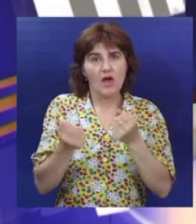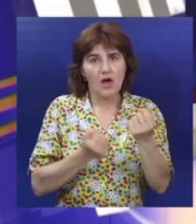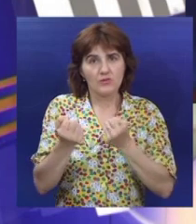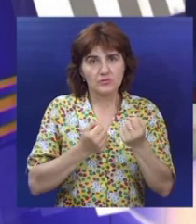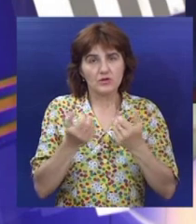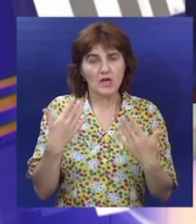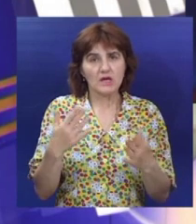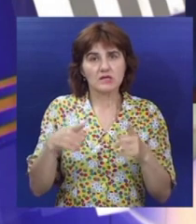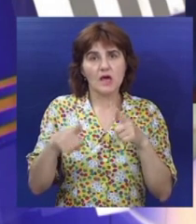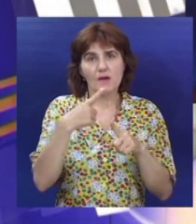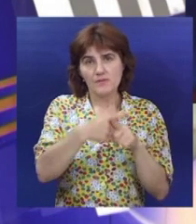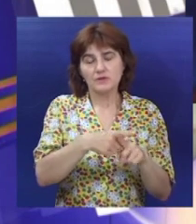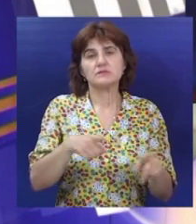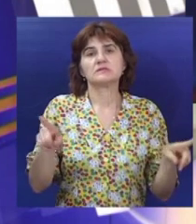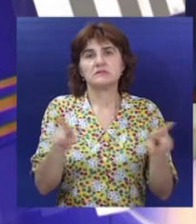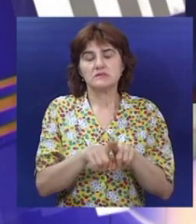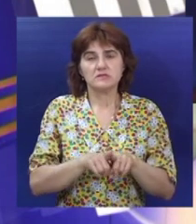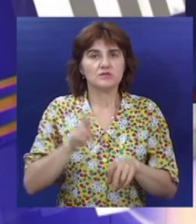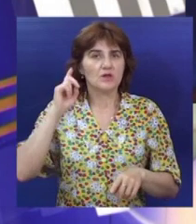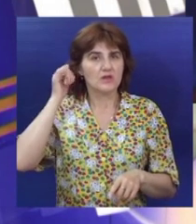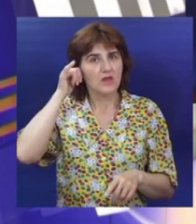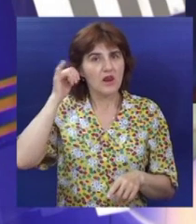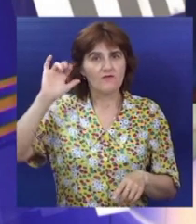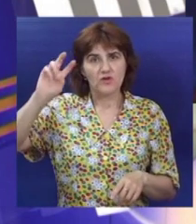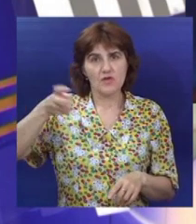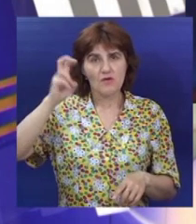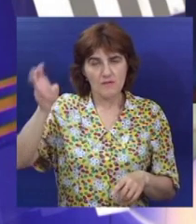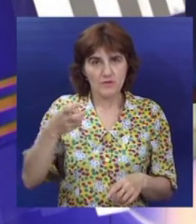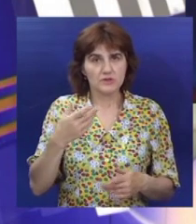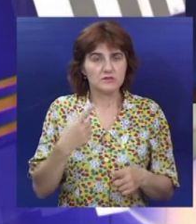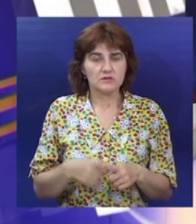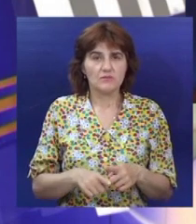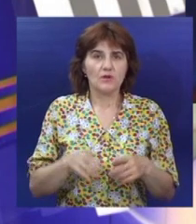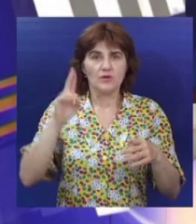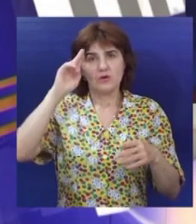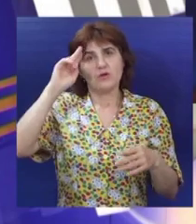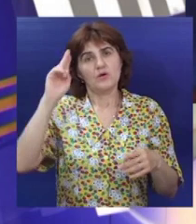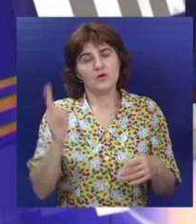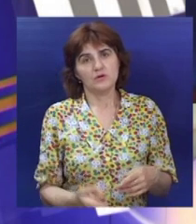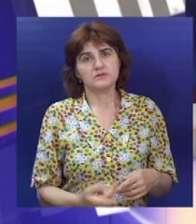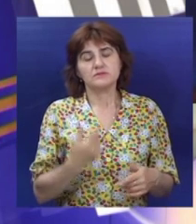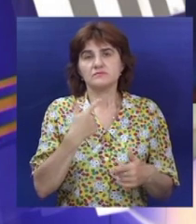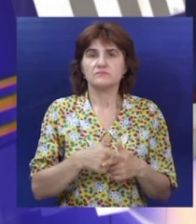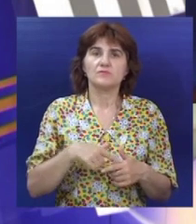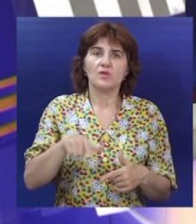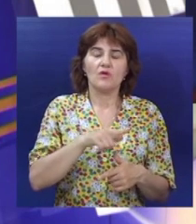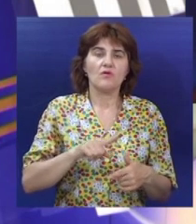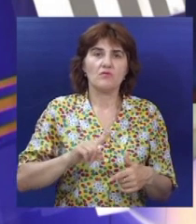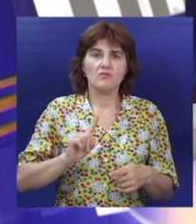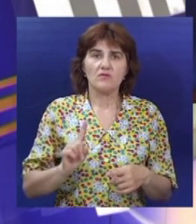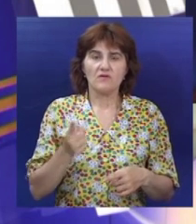terenu. Zabeleženo je samo nešto više poziva u ambulantu hitne pomoći, uglavnom zbog kolapsa i gubitka